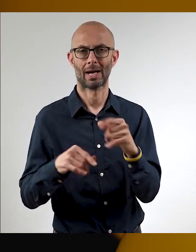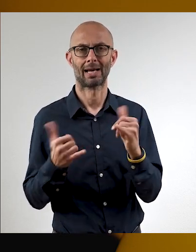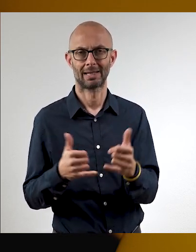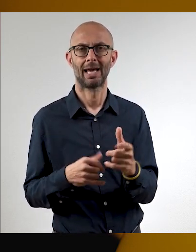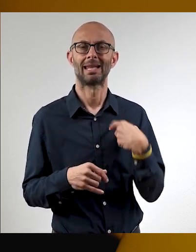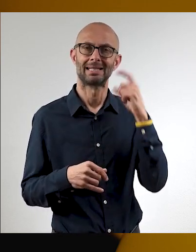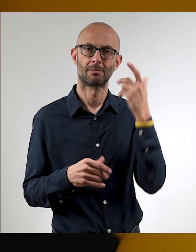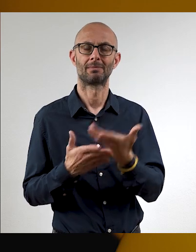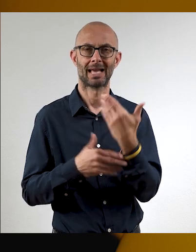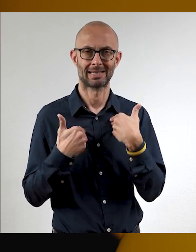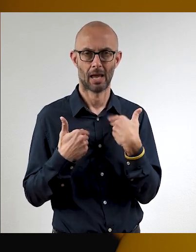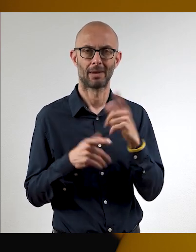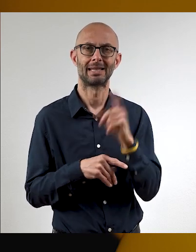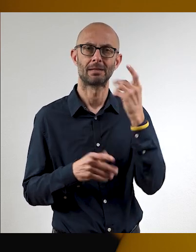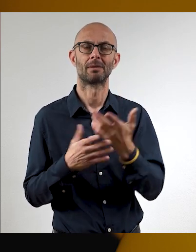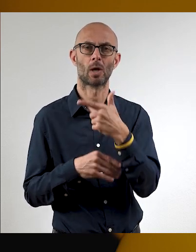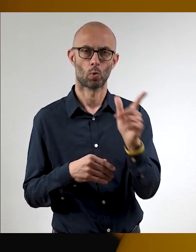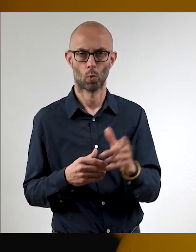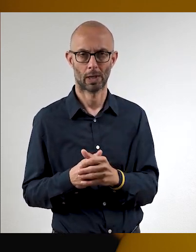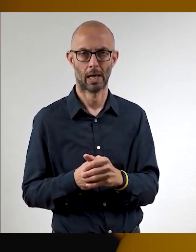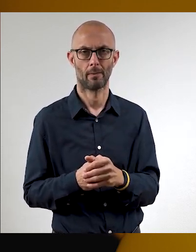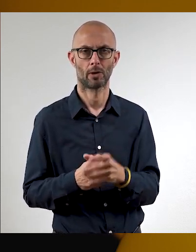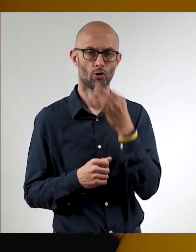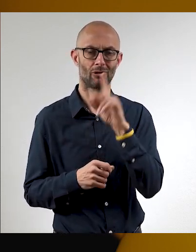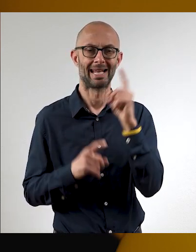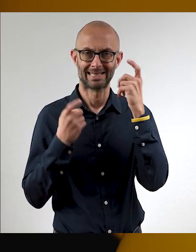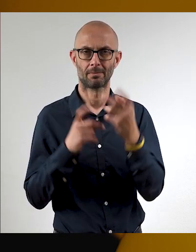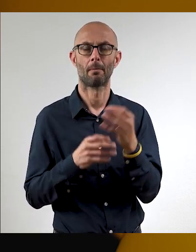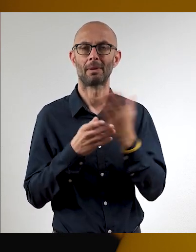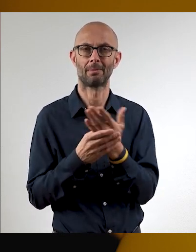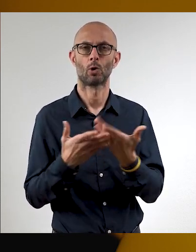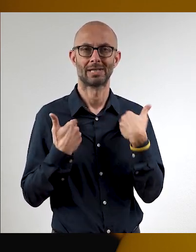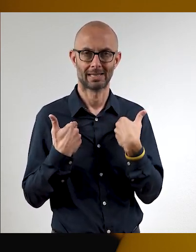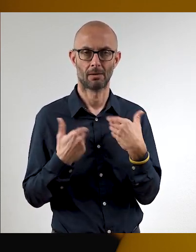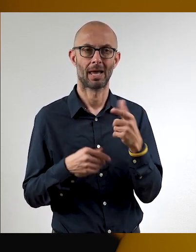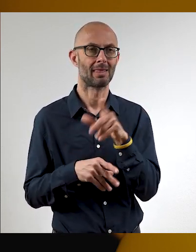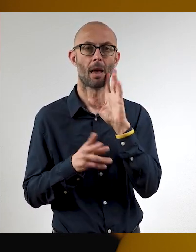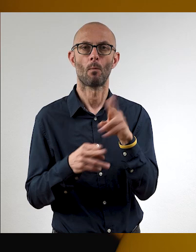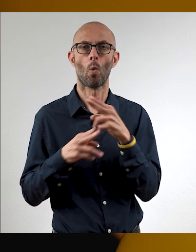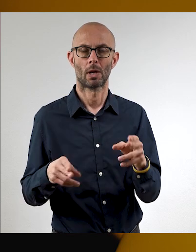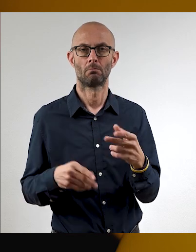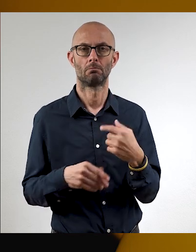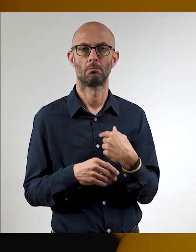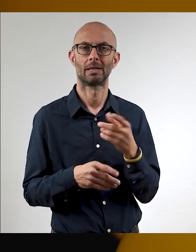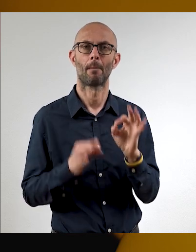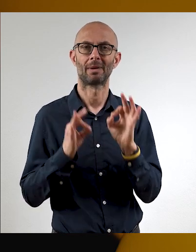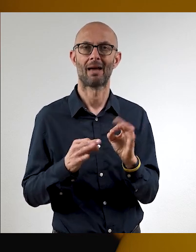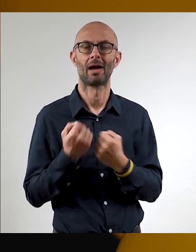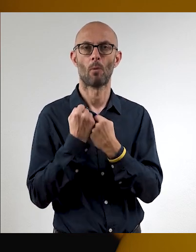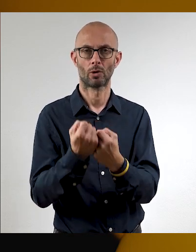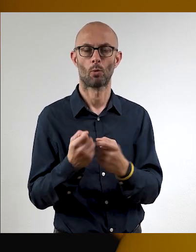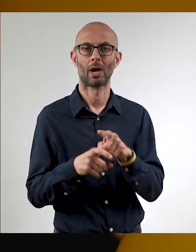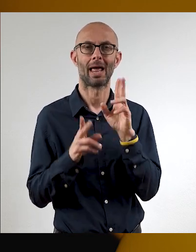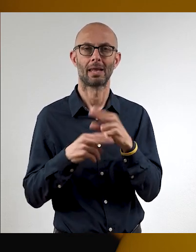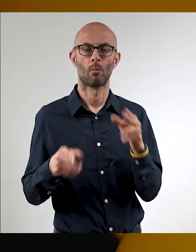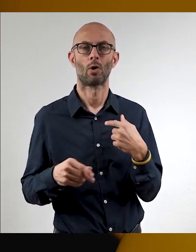da skrbim zase in da skrbim za druge. Če ne skrbim ustrezno zase, ne bom mogla biti prava podpora, ne